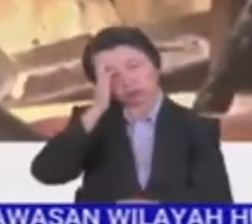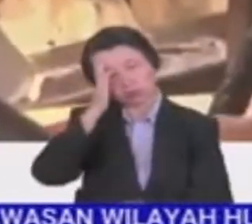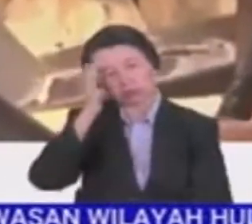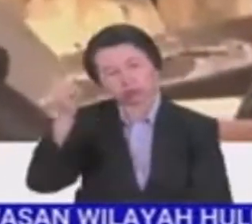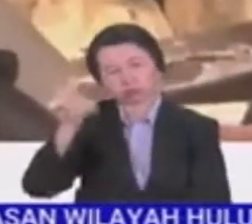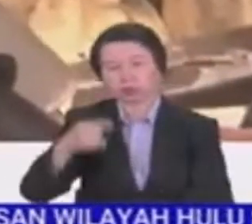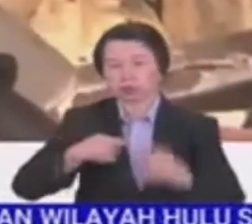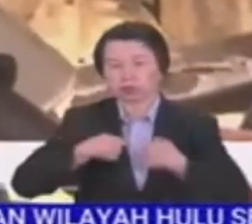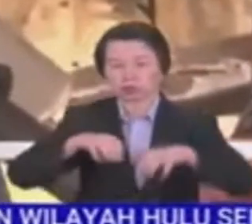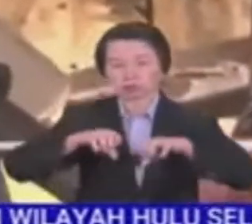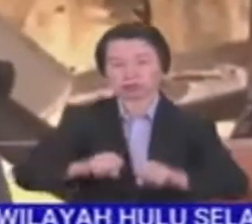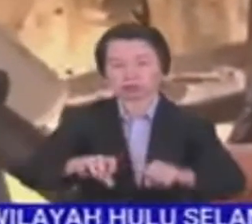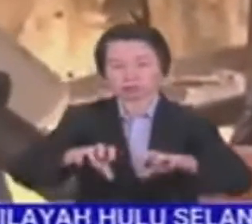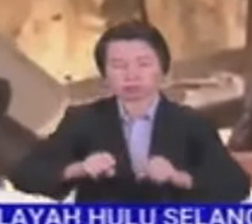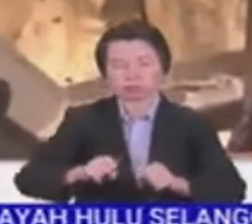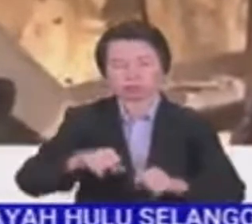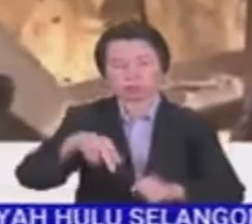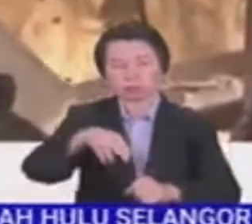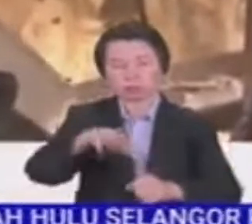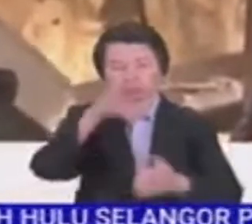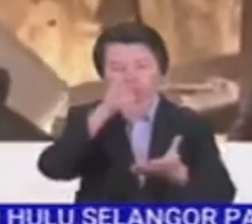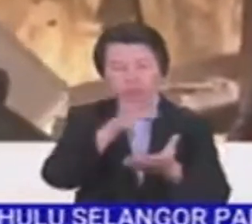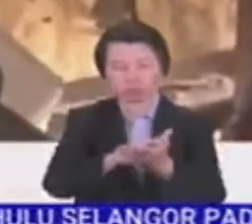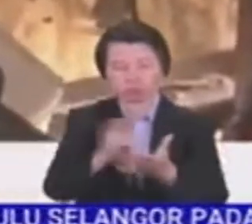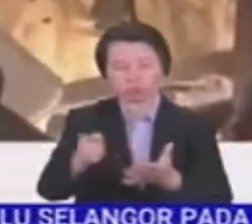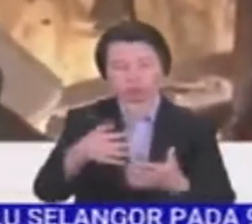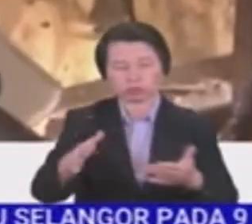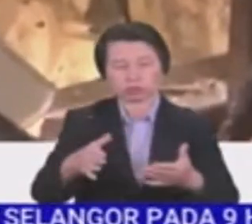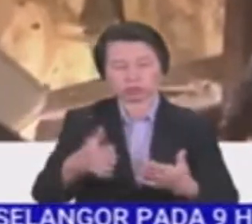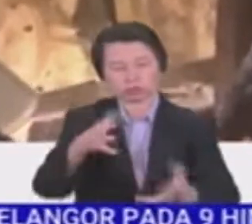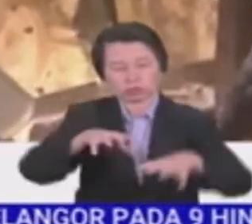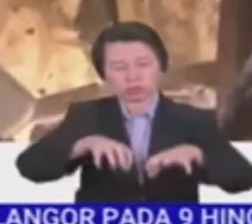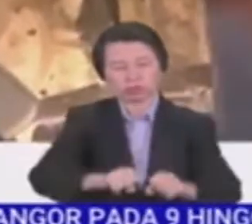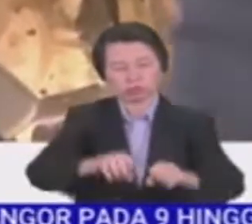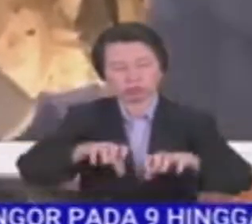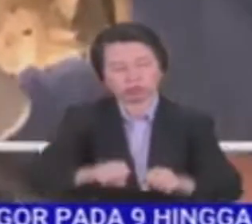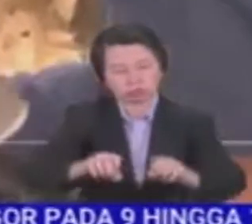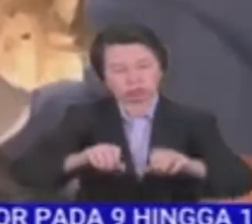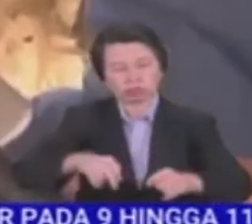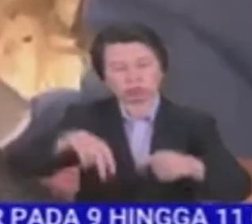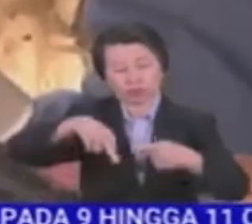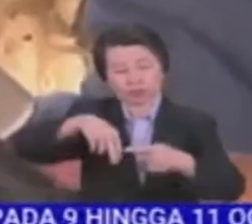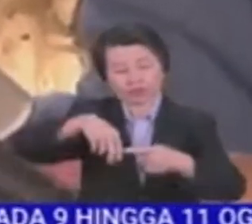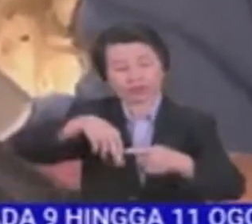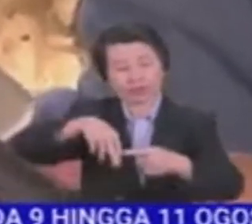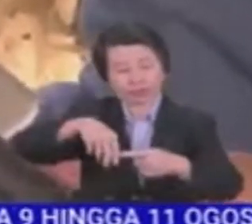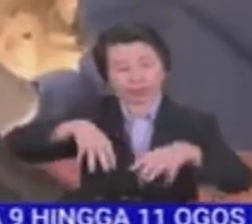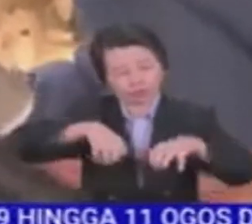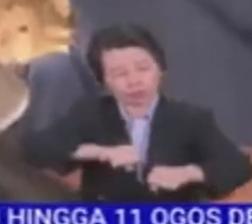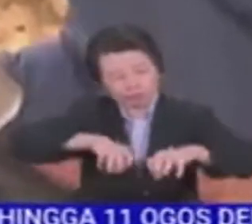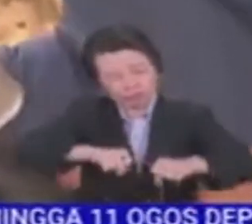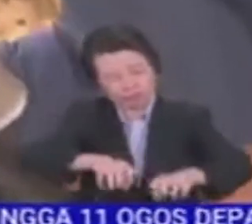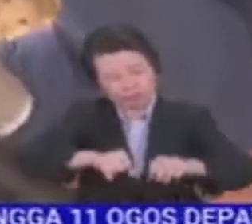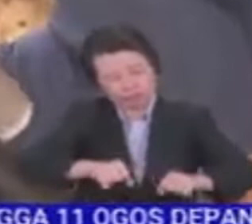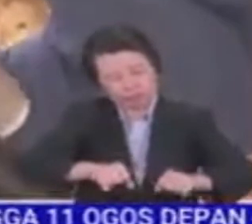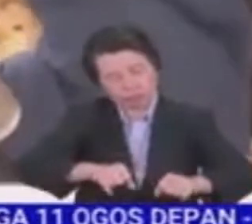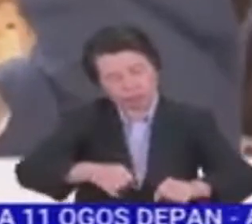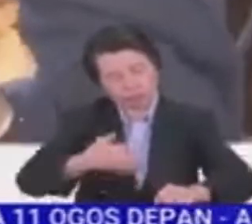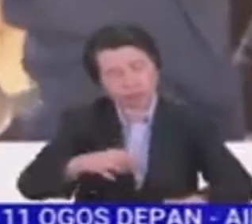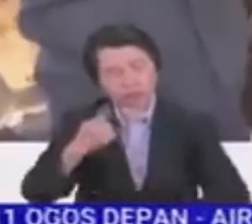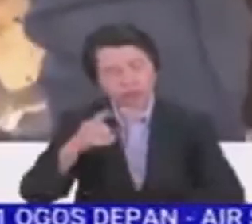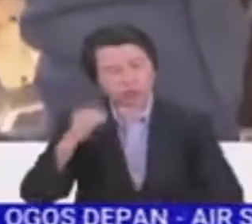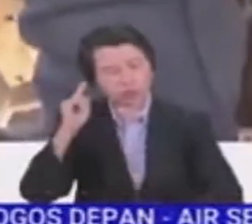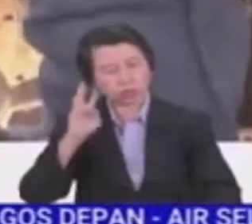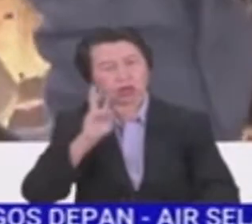urut kaki suami dia, Abel lah. Di muka pintu ni, tiba-tiba macam tingkat getah cair